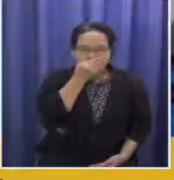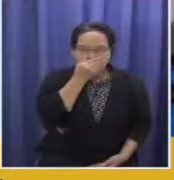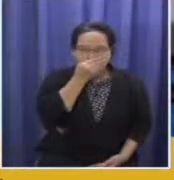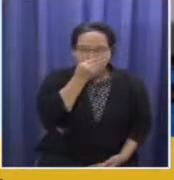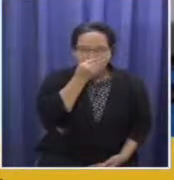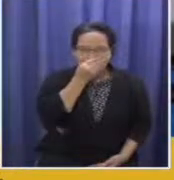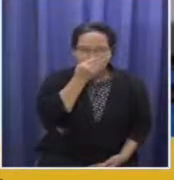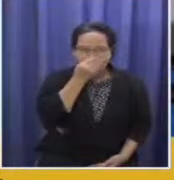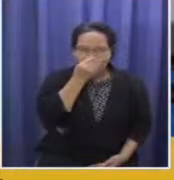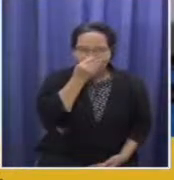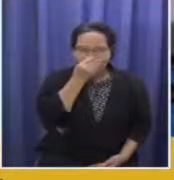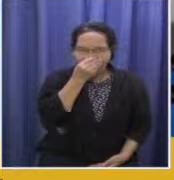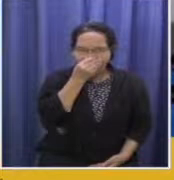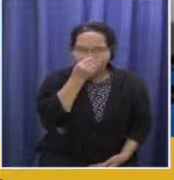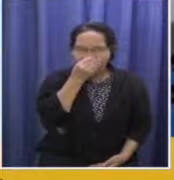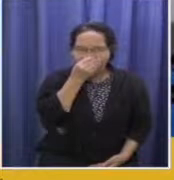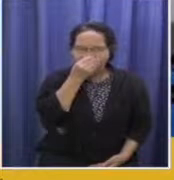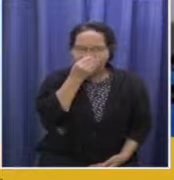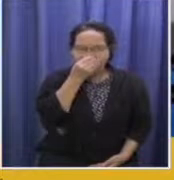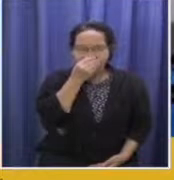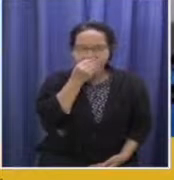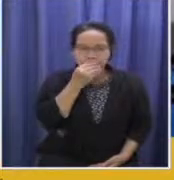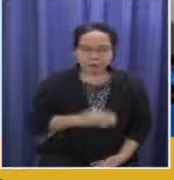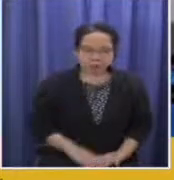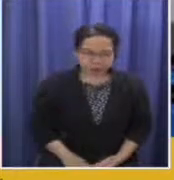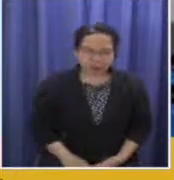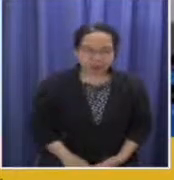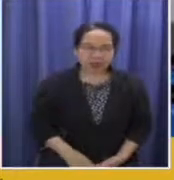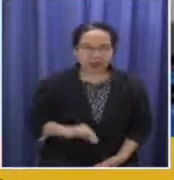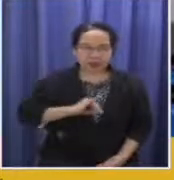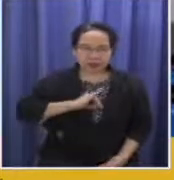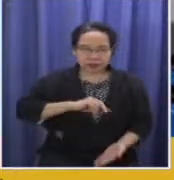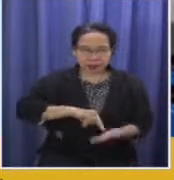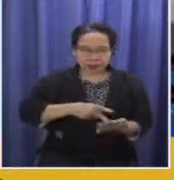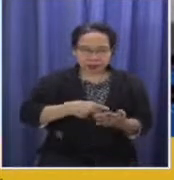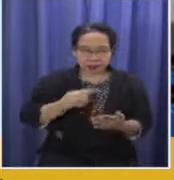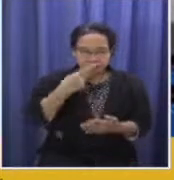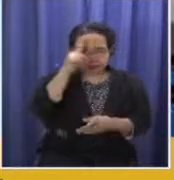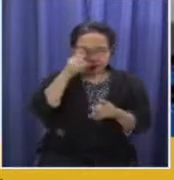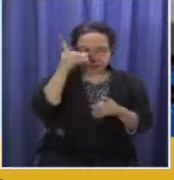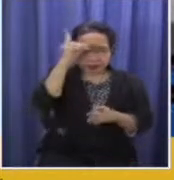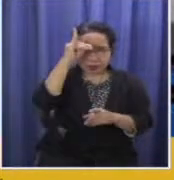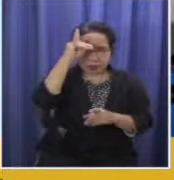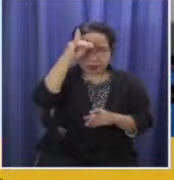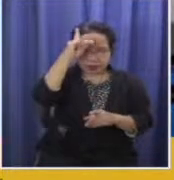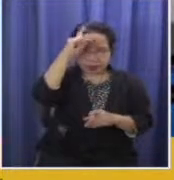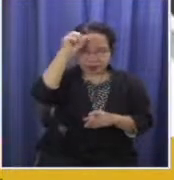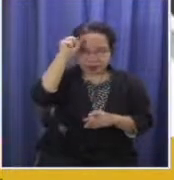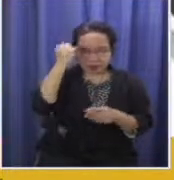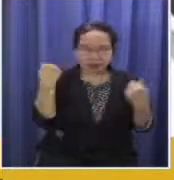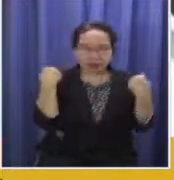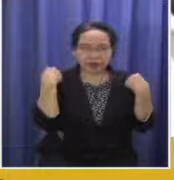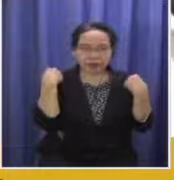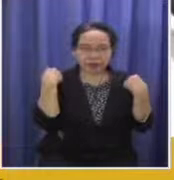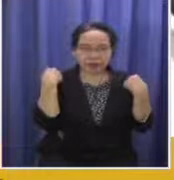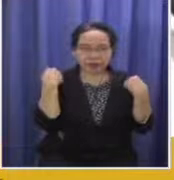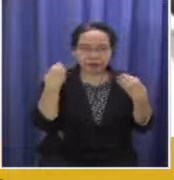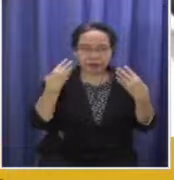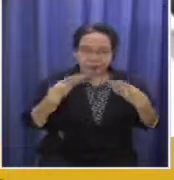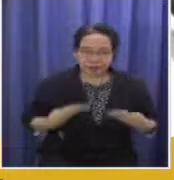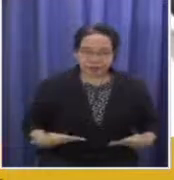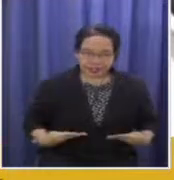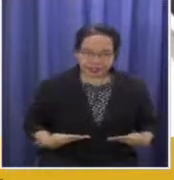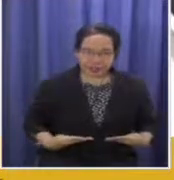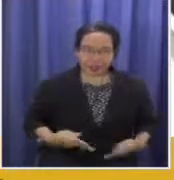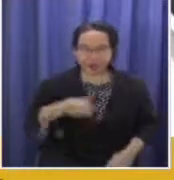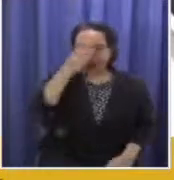तिनीहरूले खाएका थिए. What I mean to say, Brother Diwas, is they have a body